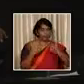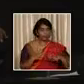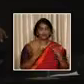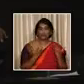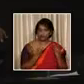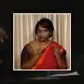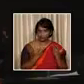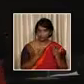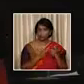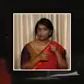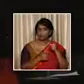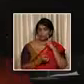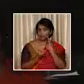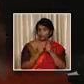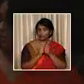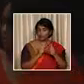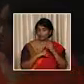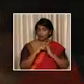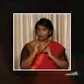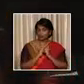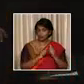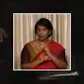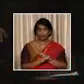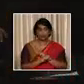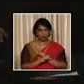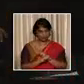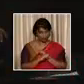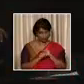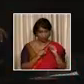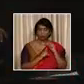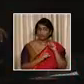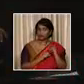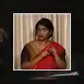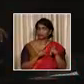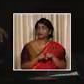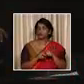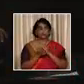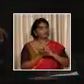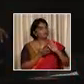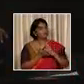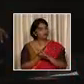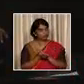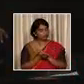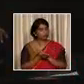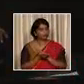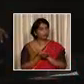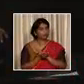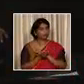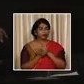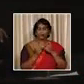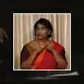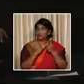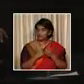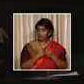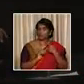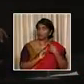செய்யப்படாமல் இருப்பதும் ஒரு நல்லிணக்கம் என்பதோ அல்ல இந்த நாட்டிலே அந்த மக்களுக்கு கொண்டு வர வேண்டிய வழங்க வேண்டிய